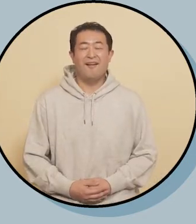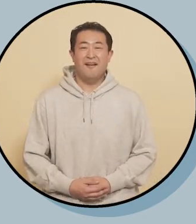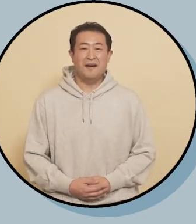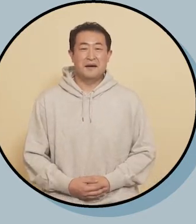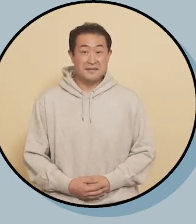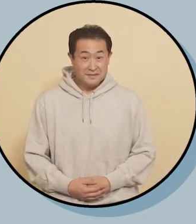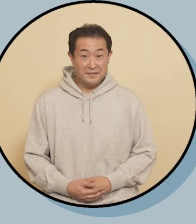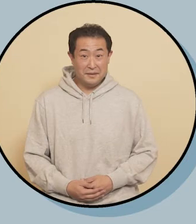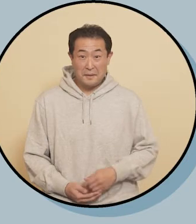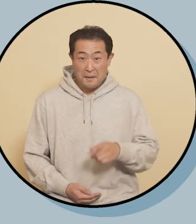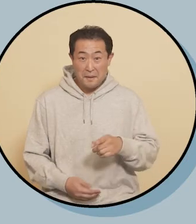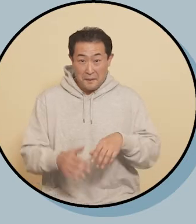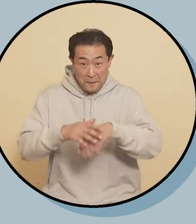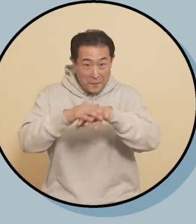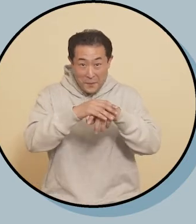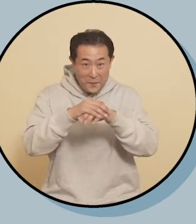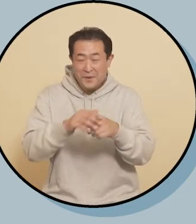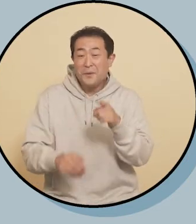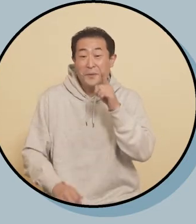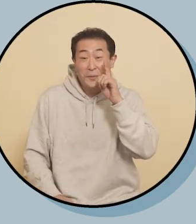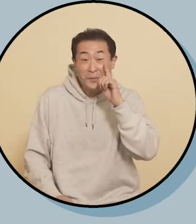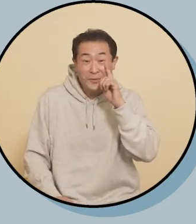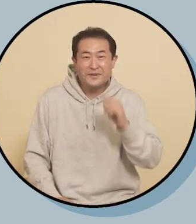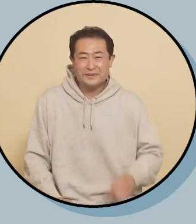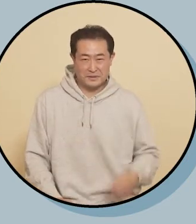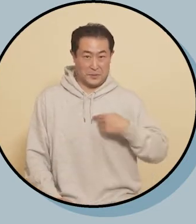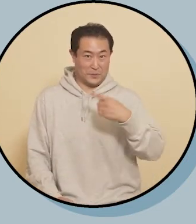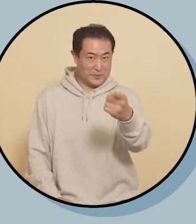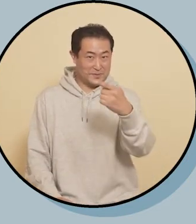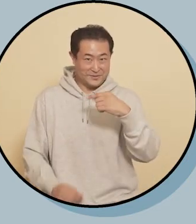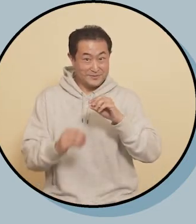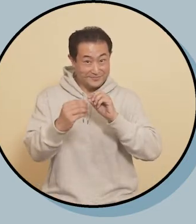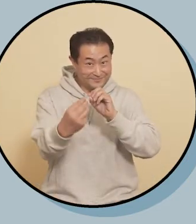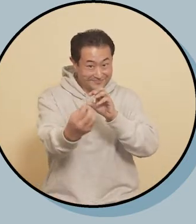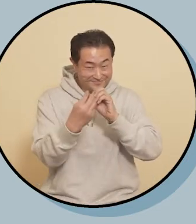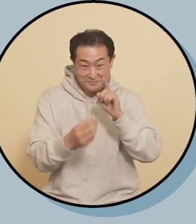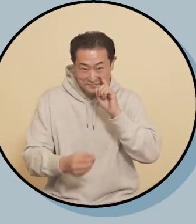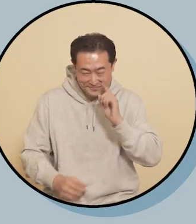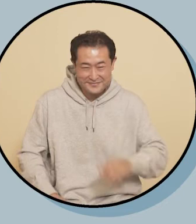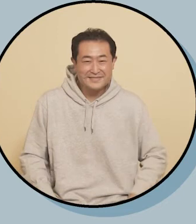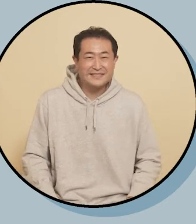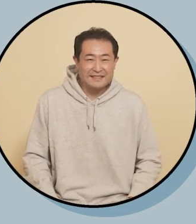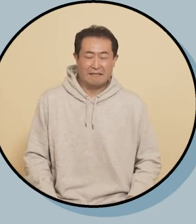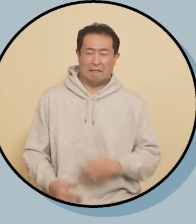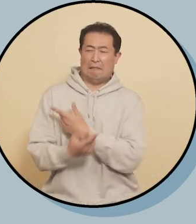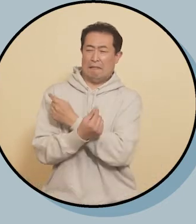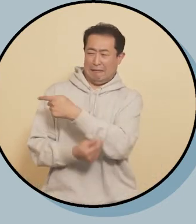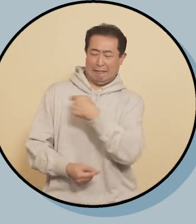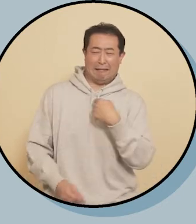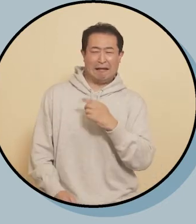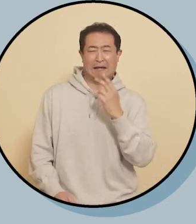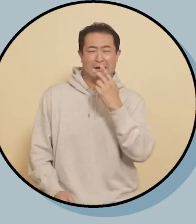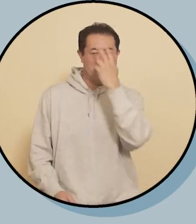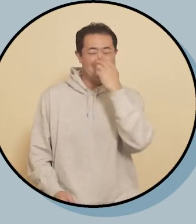じゃあちょっと実際 the ですね職種をやっていただいて私がじゃあちょっとたい相手役は焼いてもらいまずお互いに朦朧者でもないのでそっぽいかも